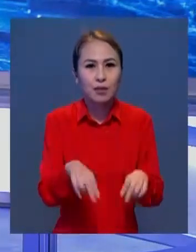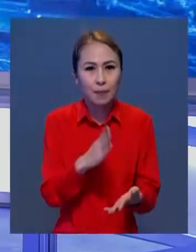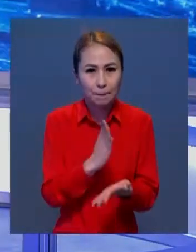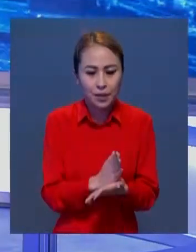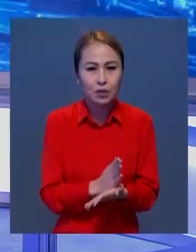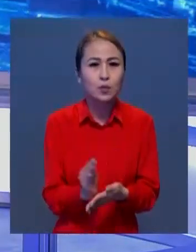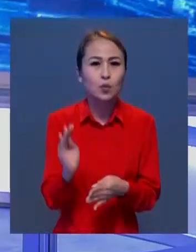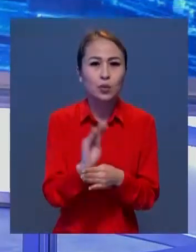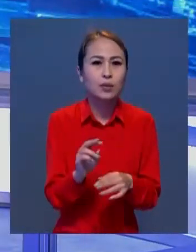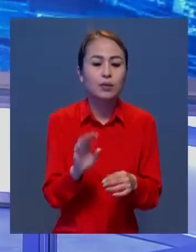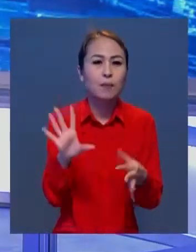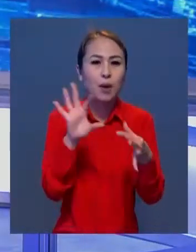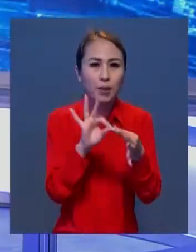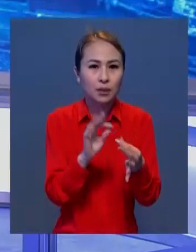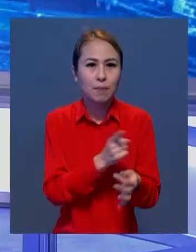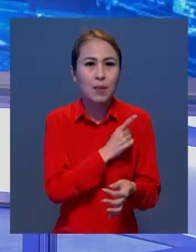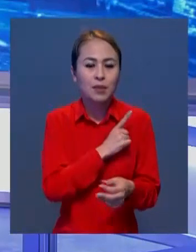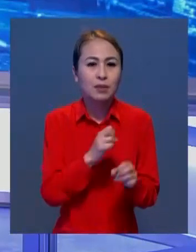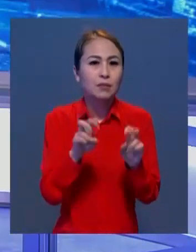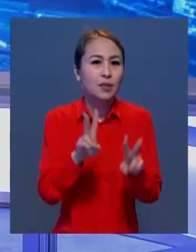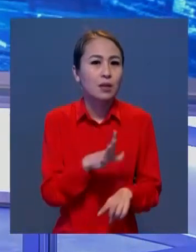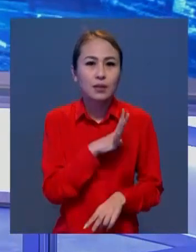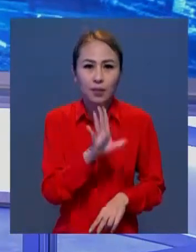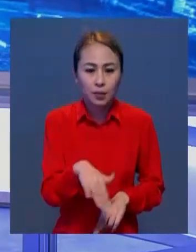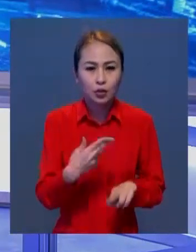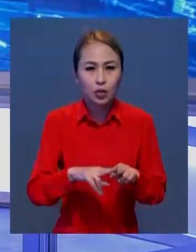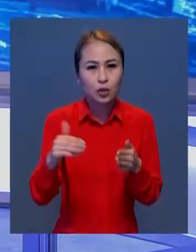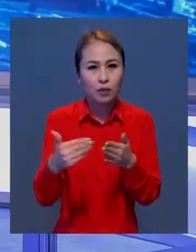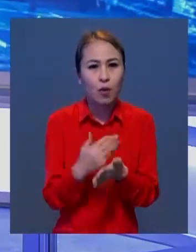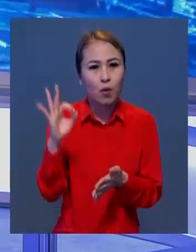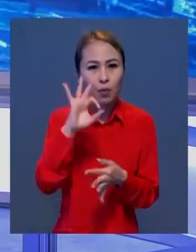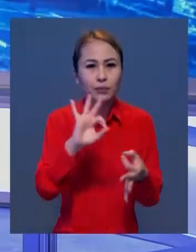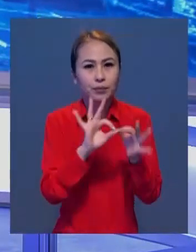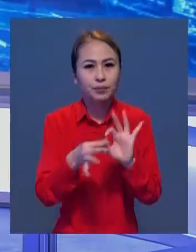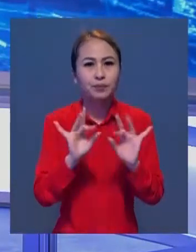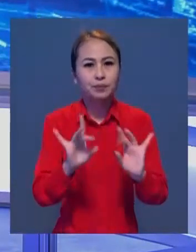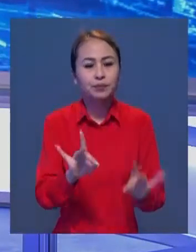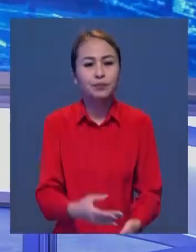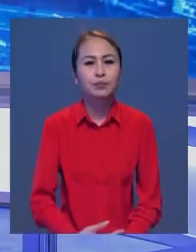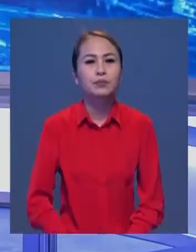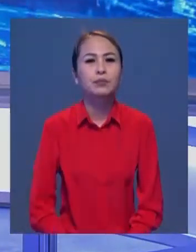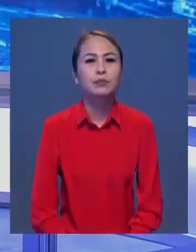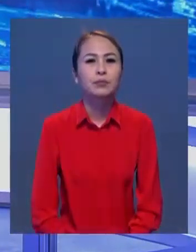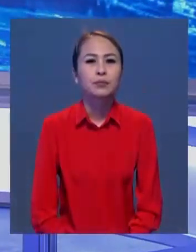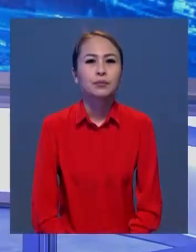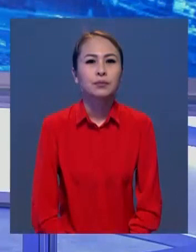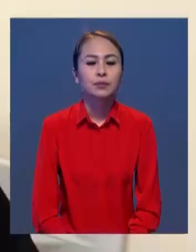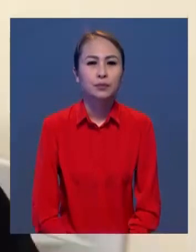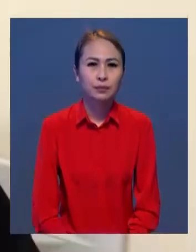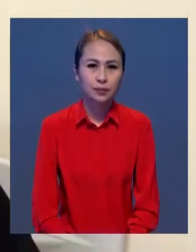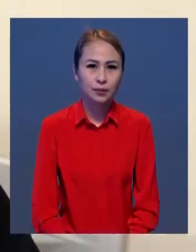індет салдарынан оны қосатын мамандар болмап еді. Саладағы жаңашылдық туралы Ақмарал Есімханова айтып берсін.